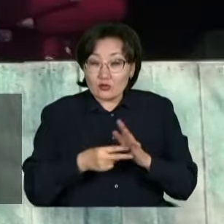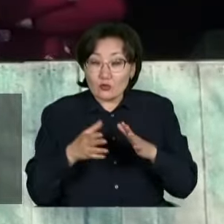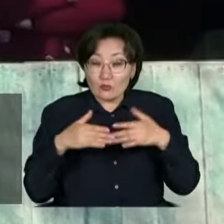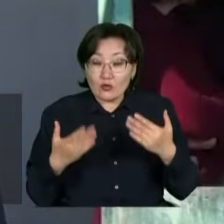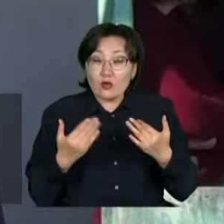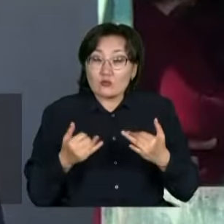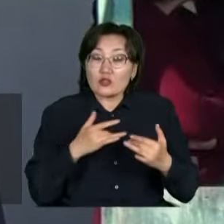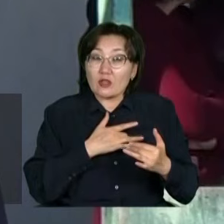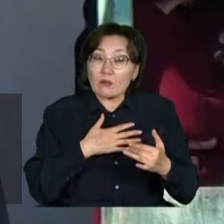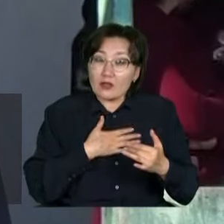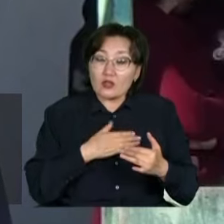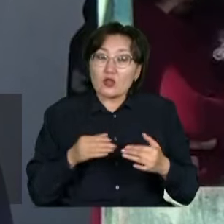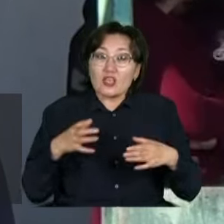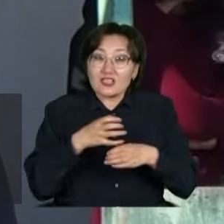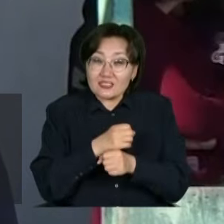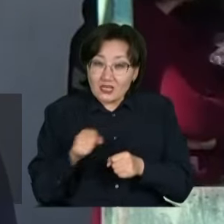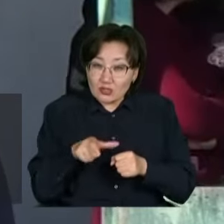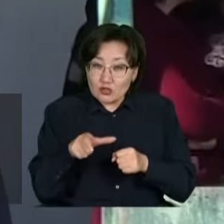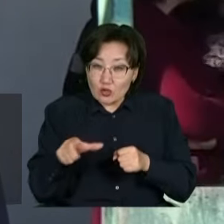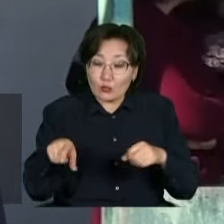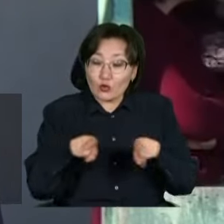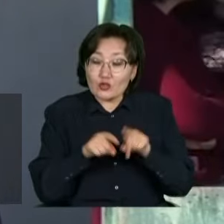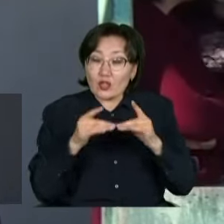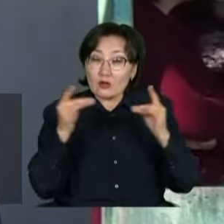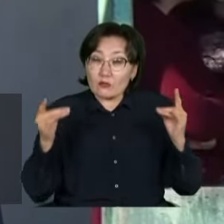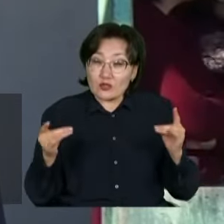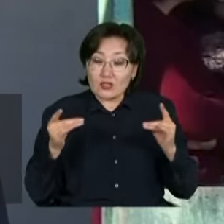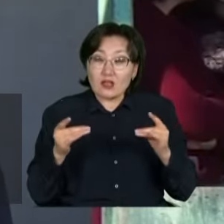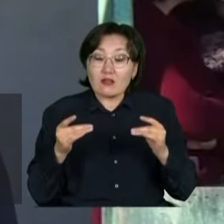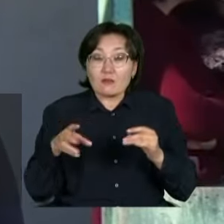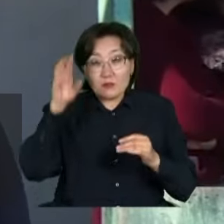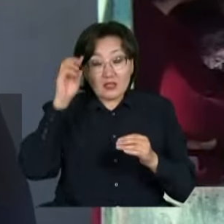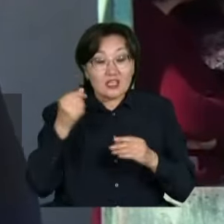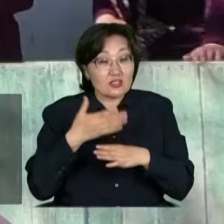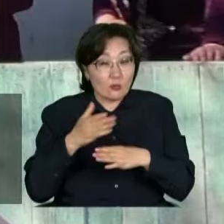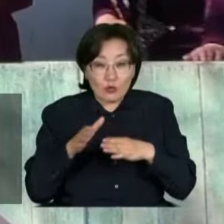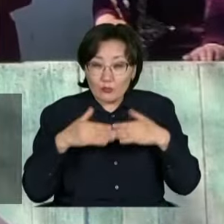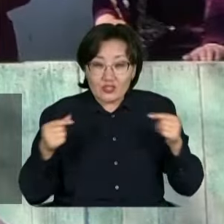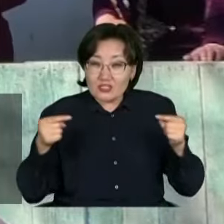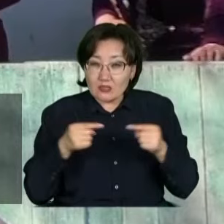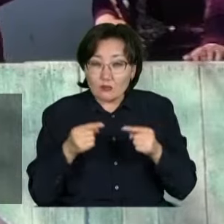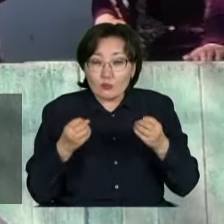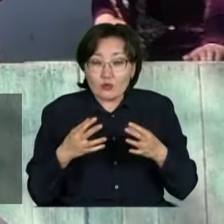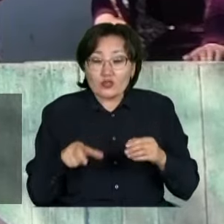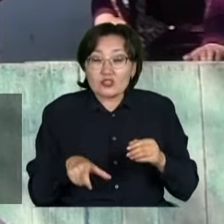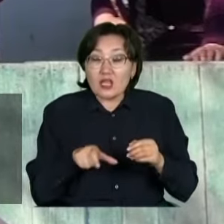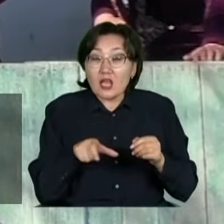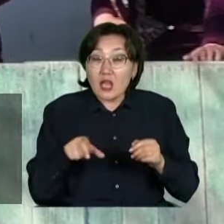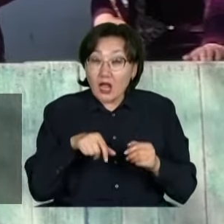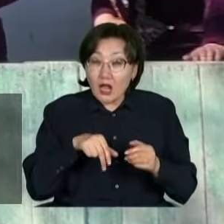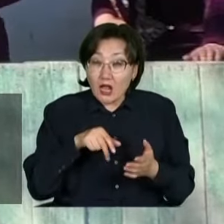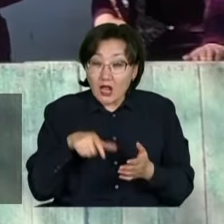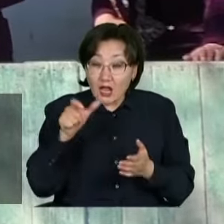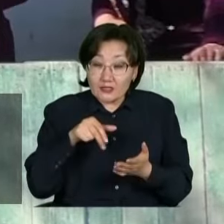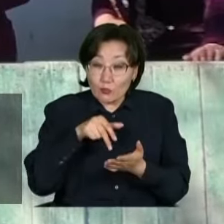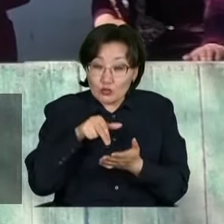жоқ дүние бұл төте жолға. Ондай салынатындай өкіметтің қаражат бөлінбейді. Нақты ол құр адам өтетін ғой, кішігірім мал